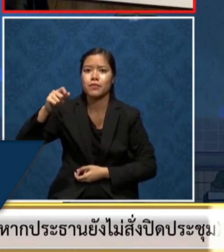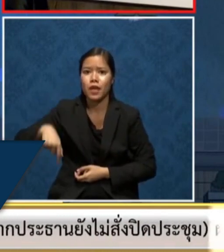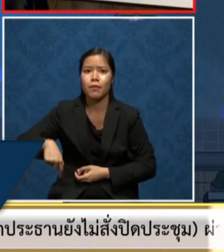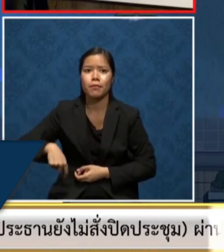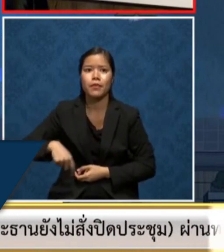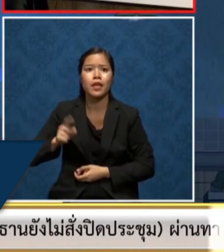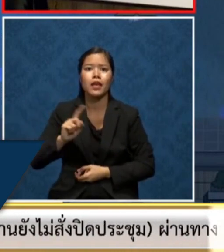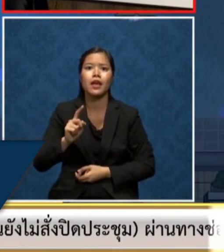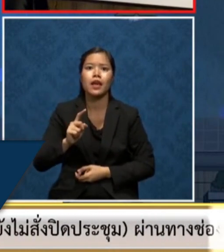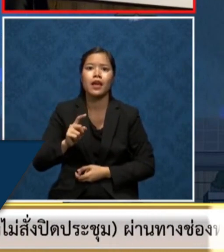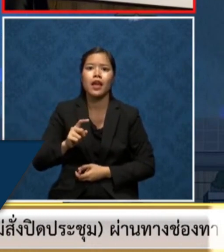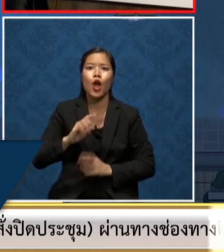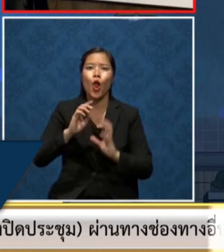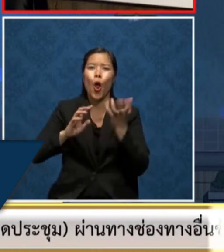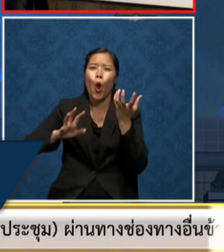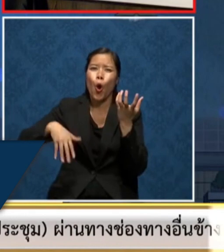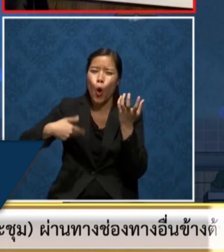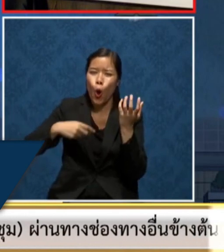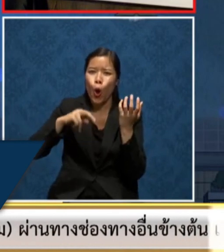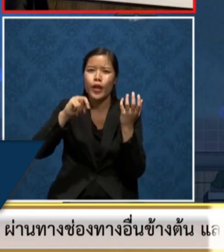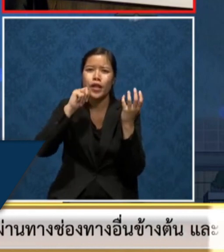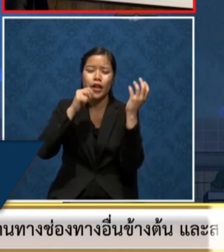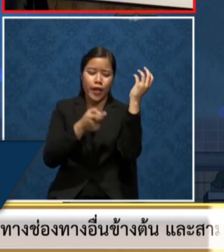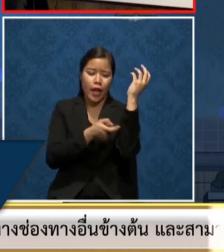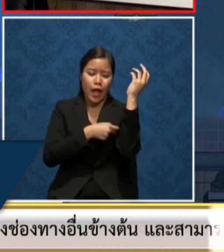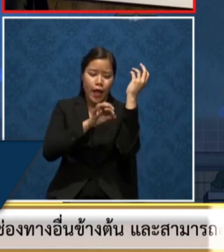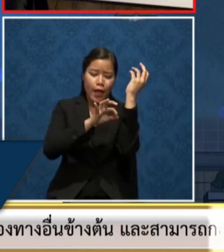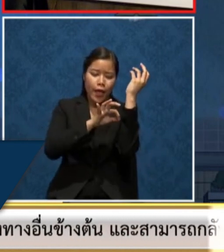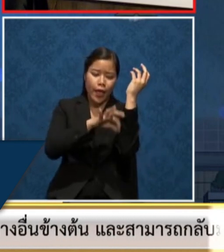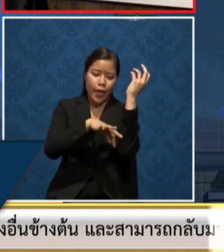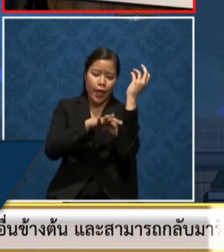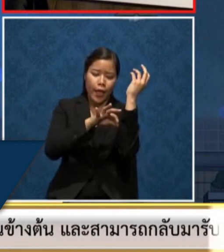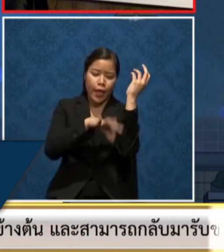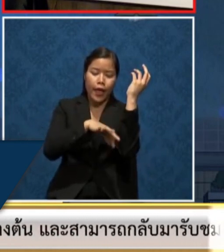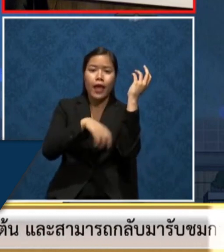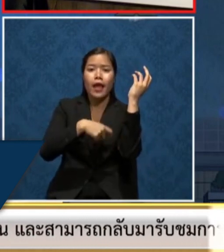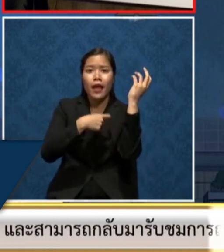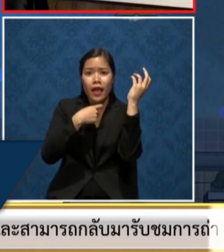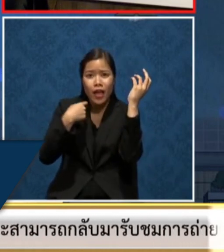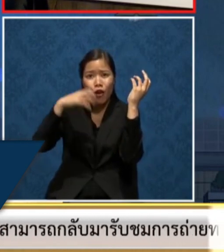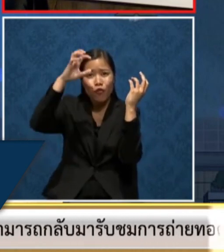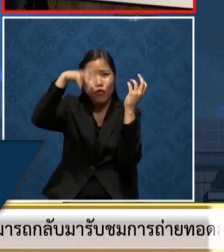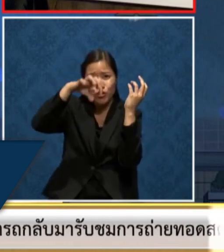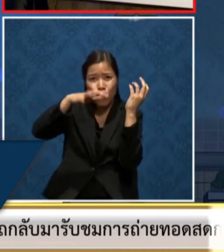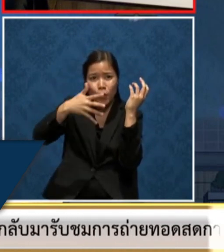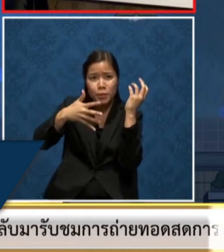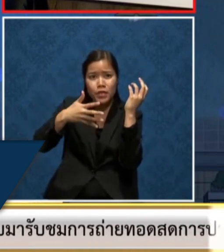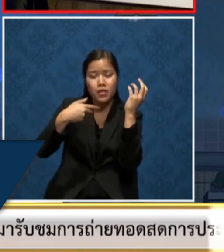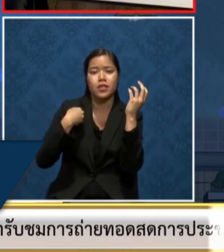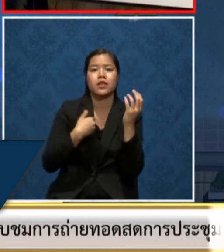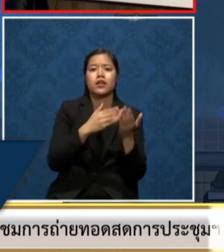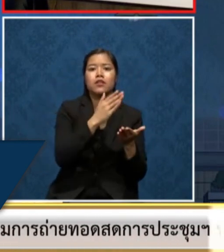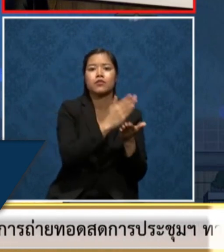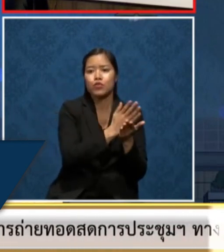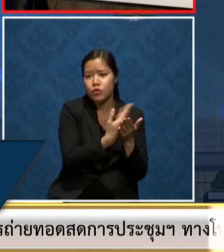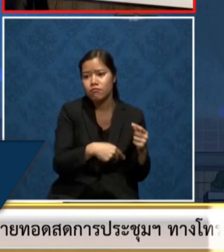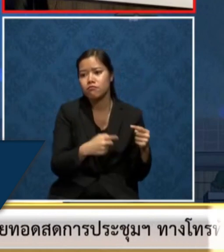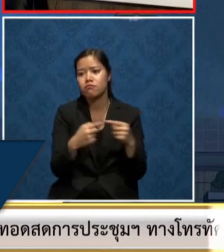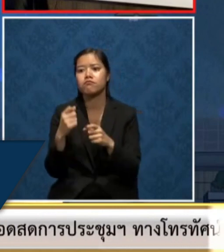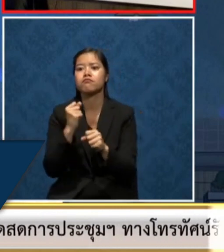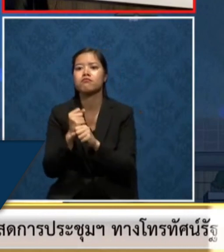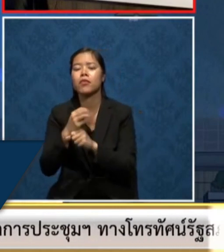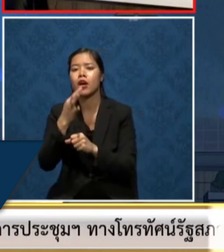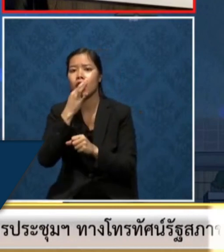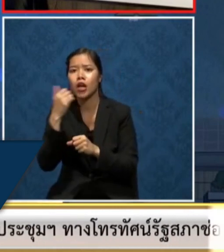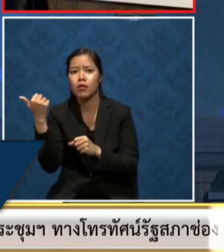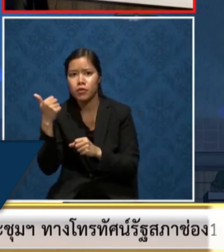าน้ำยางจะกลดยางก็กลีดแท็ไม่ออกเพระวาน้ำยางภารามีน้อยมากฟ้นไม่ตก บางคนก็ต้องหยุดไปทำอย่างอื่นนะคะซึ่งก็เขาบ